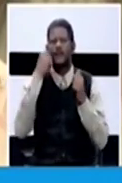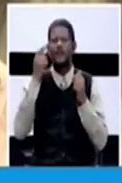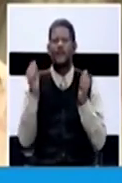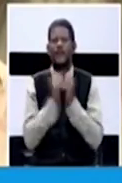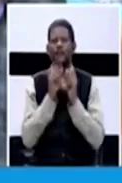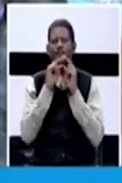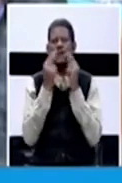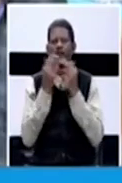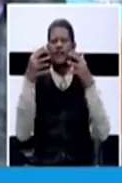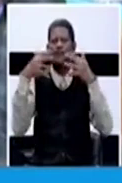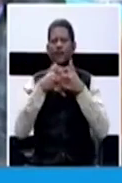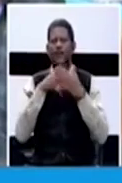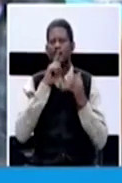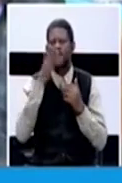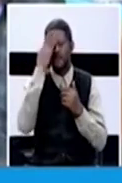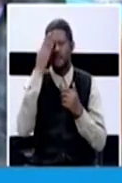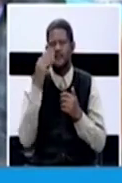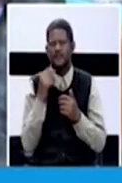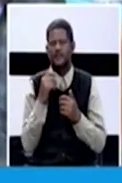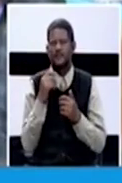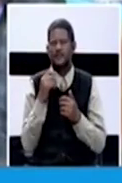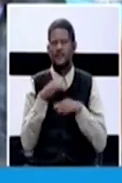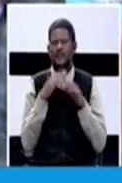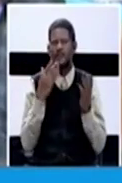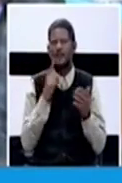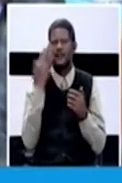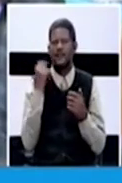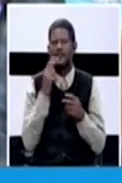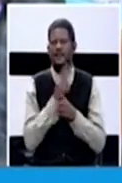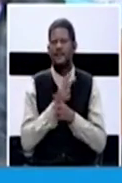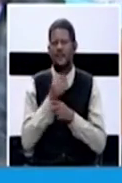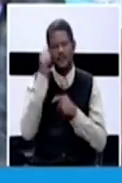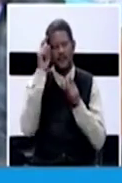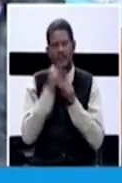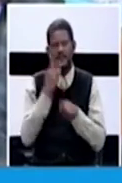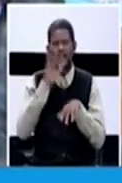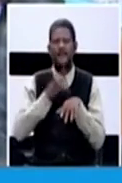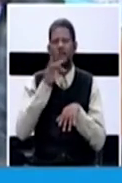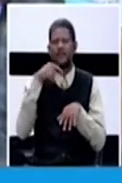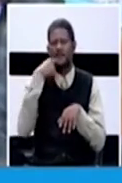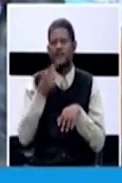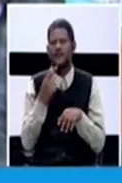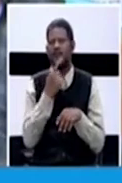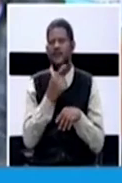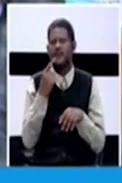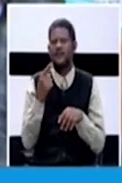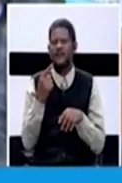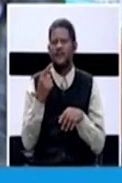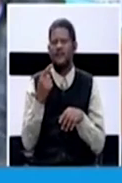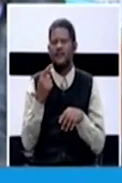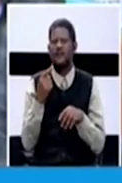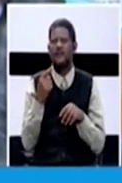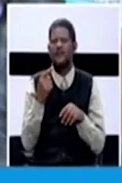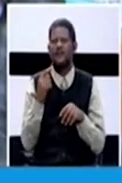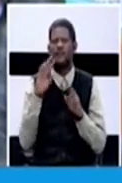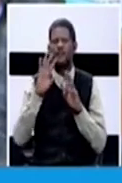ዝፈልጥ ስጋዕትን እትን ውዕደውና ነይሮም ጥንቅቅ ከይትብሎም ኣሕዋትናዮም ከይትግፍዎም ተባሂሉ በርገለ ዳርጋትና እተነዒሎም ንሓ ምስ